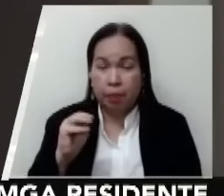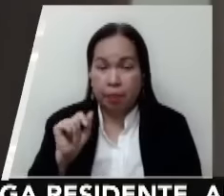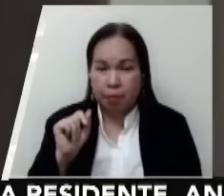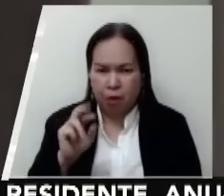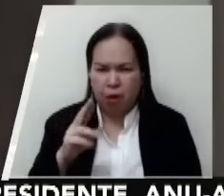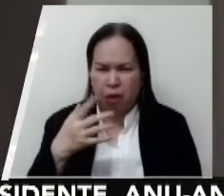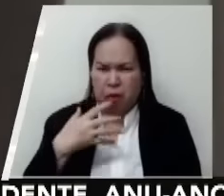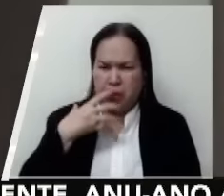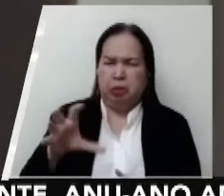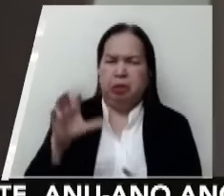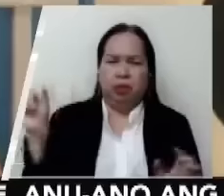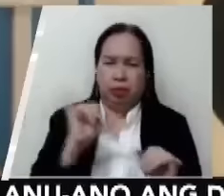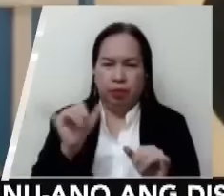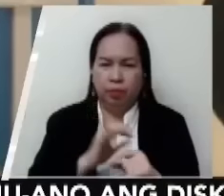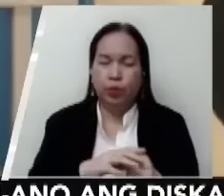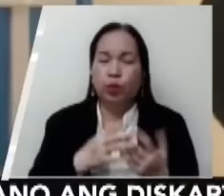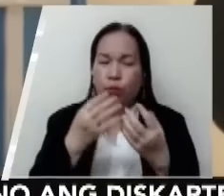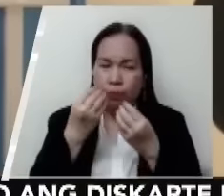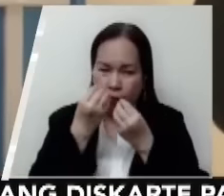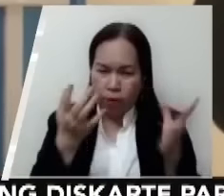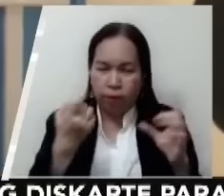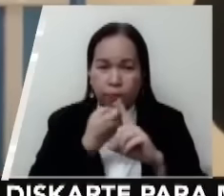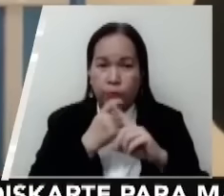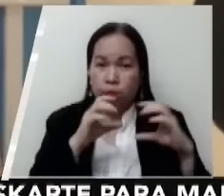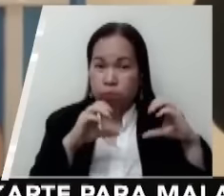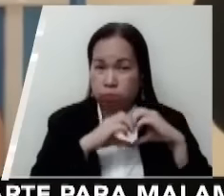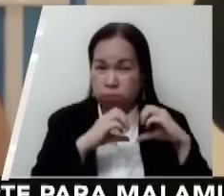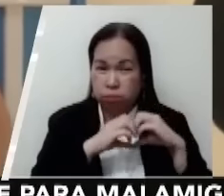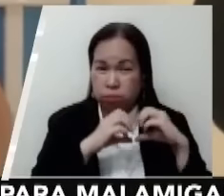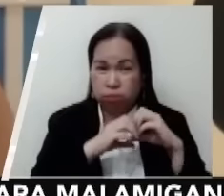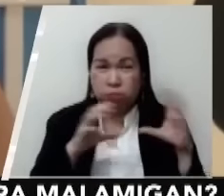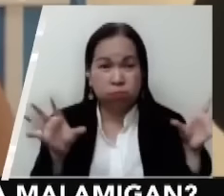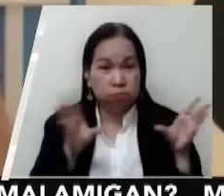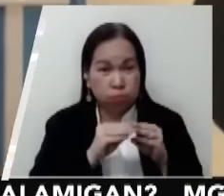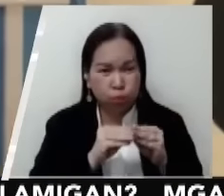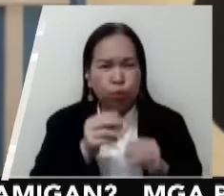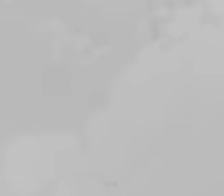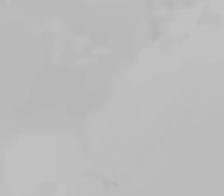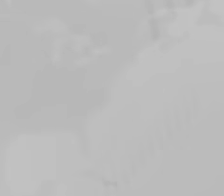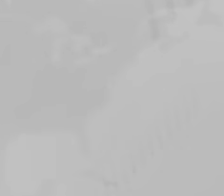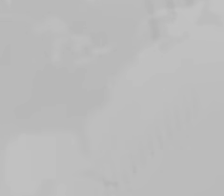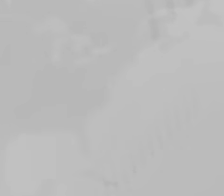News, Mark Salazar, nakatutok 24 oras.